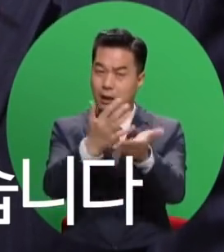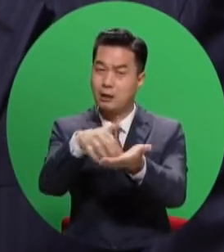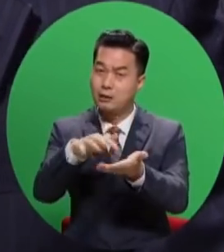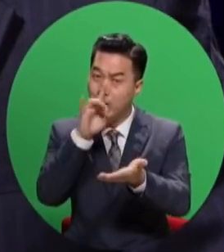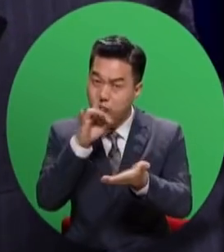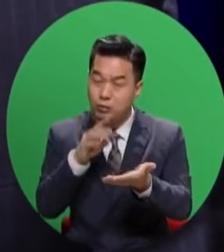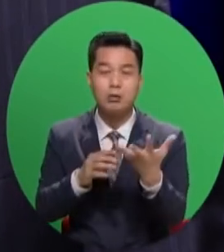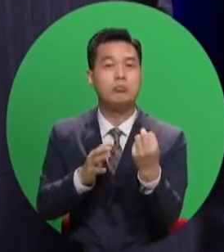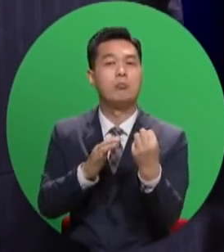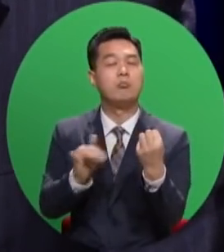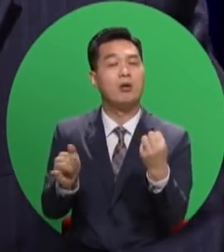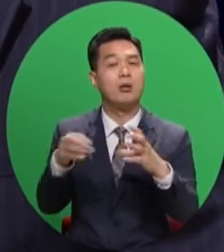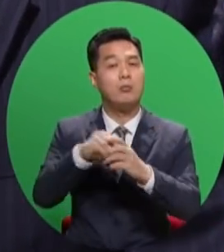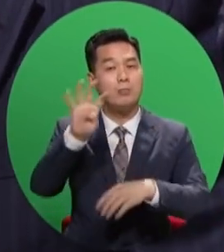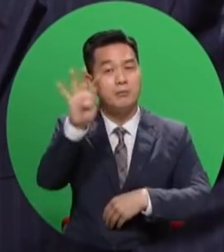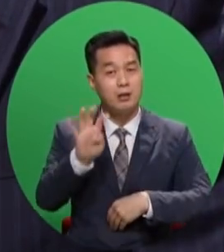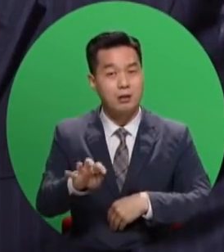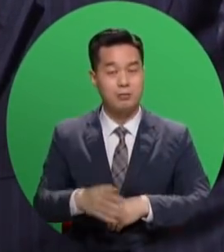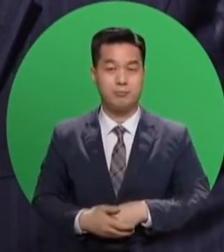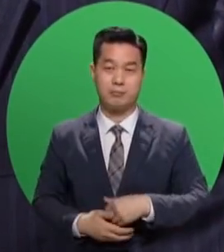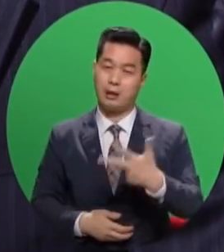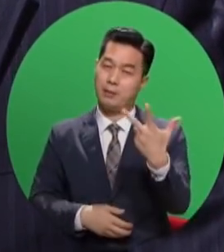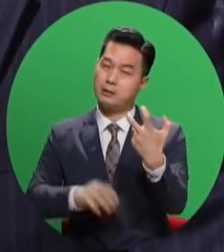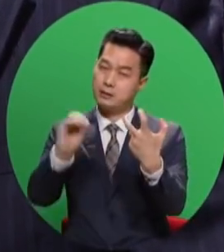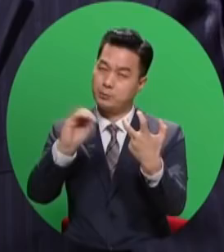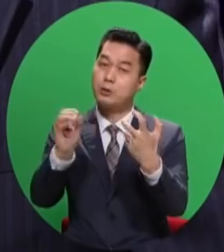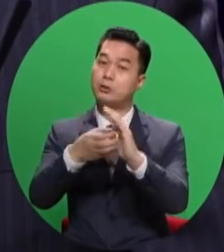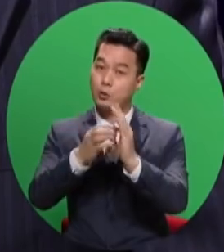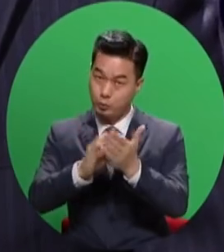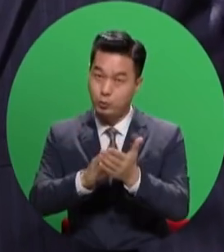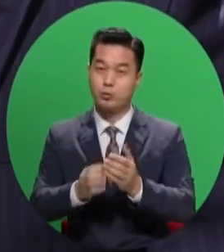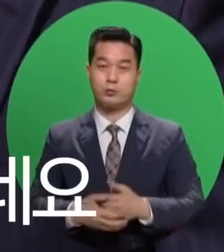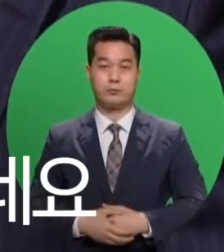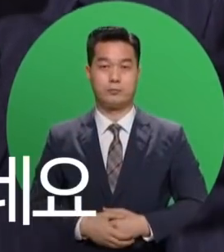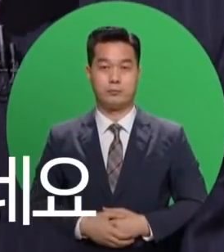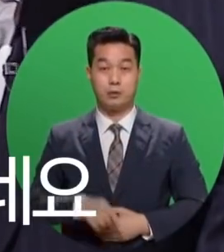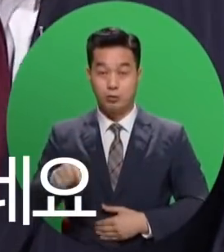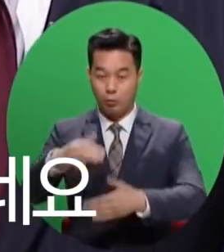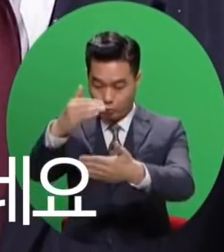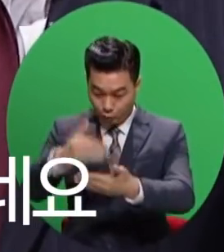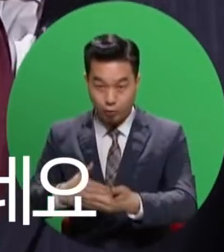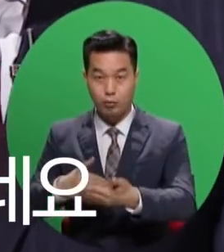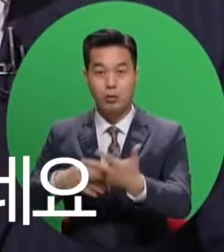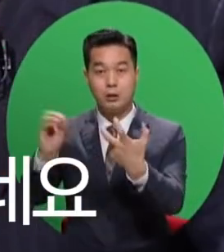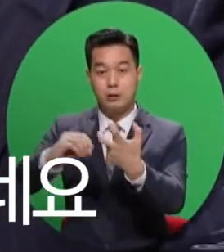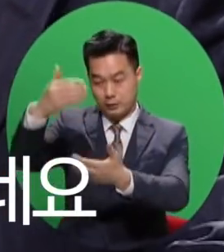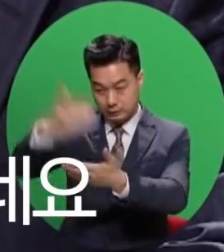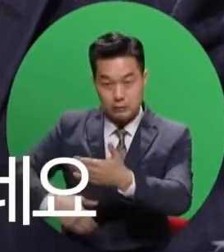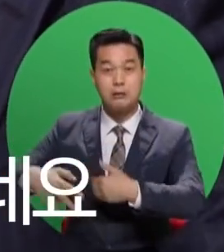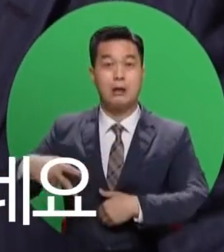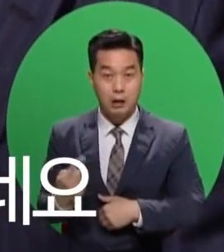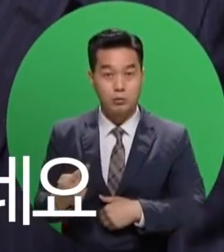러 북미에서 넘기나 해당이 됩니까 찬 70% 정도 기존 도해 해당될 겁니다 여기 지체 붓을 들 때 아까도 지금